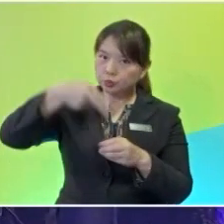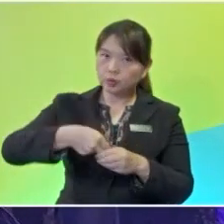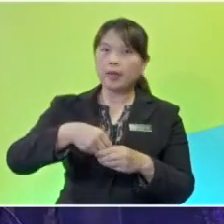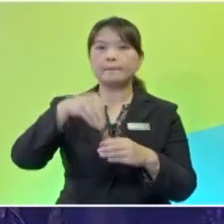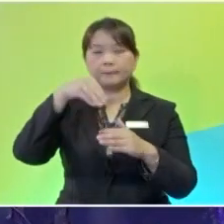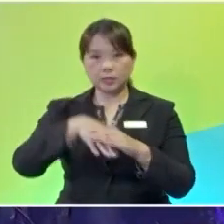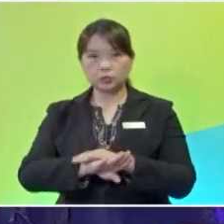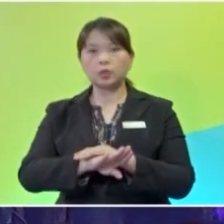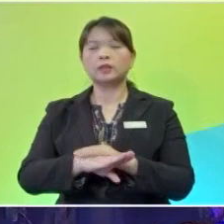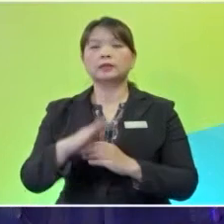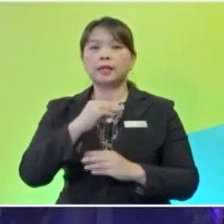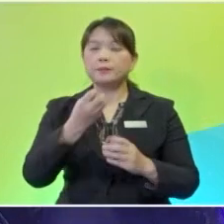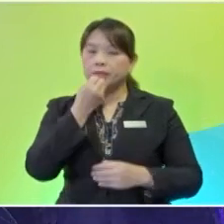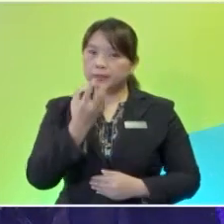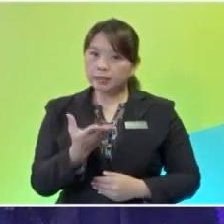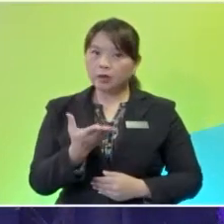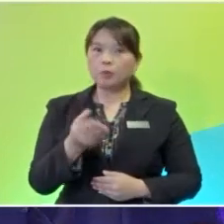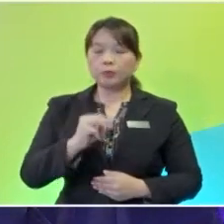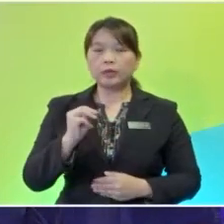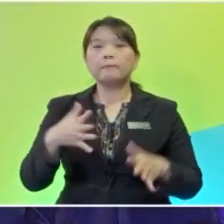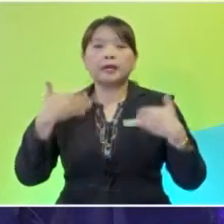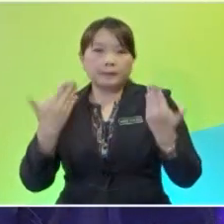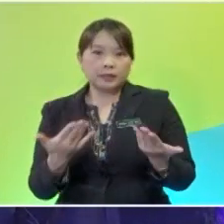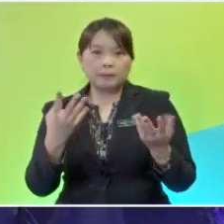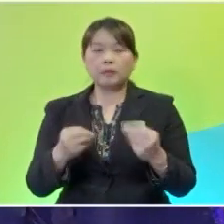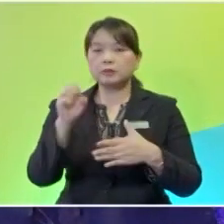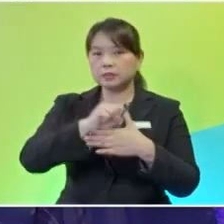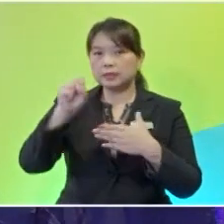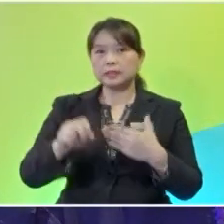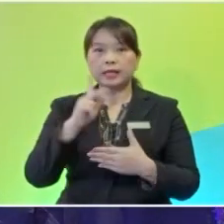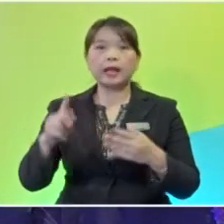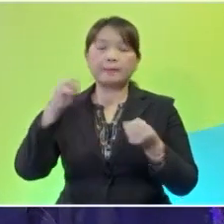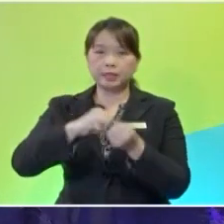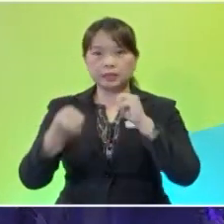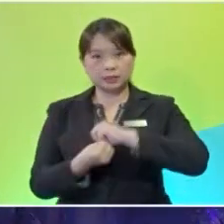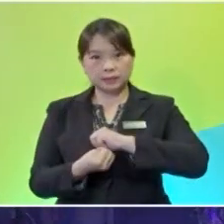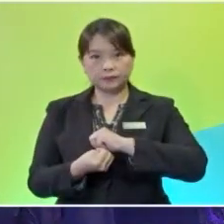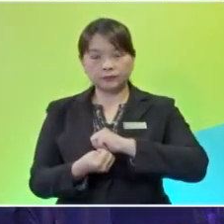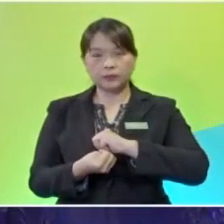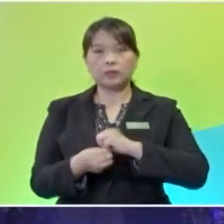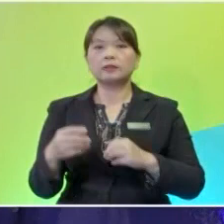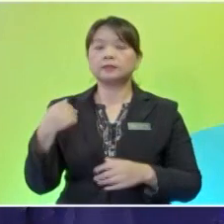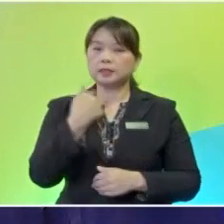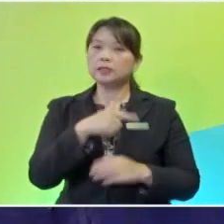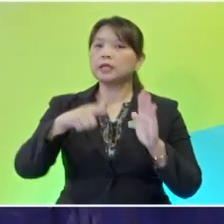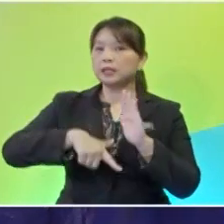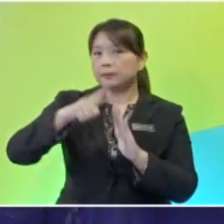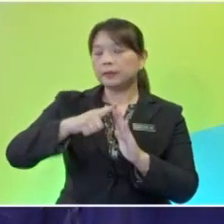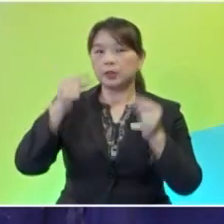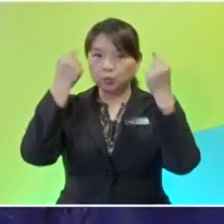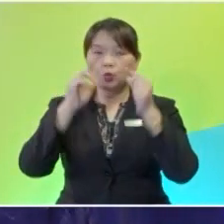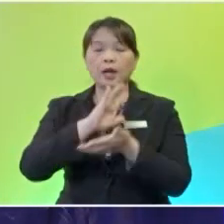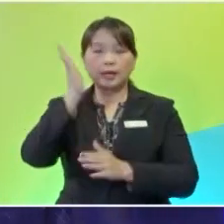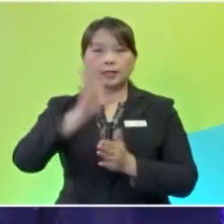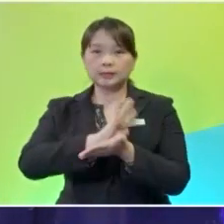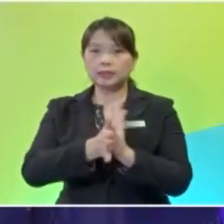告诉他哦，你该怎么解决这个问题。这个就是我们老师的一个角色，我们变成更多时候是引导他们了， 辅助这样子 啊。对，